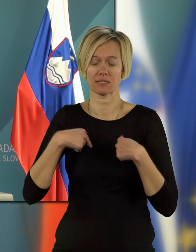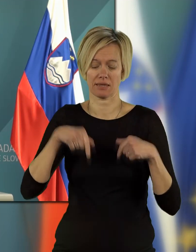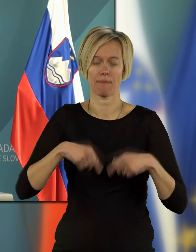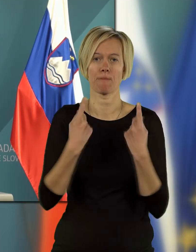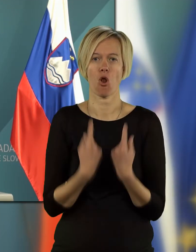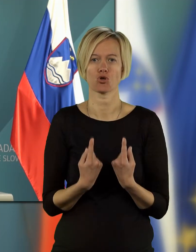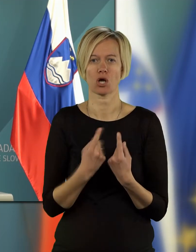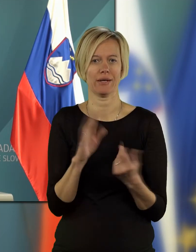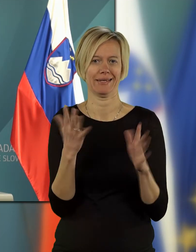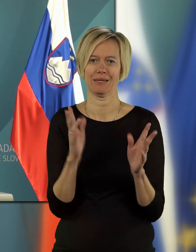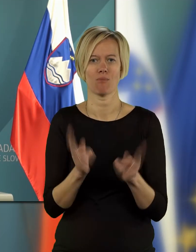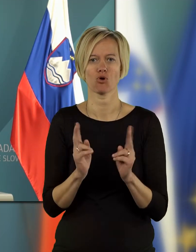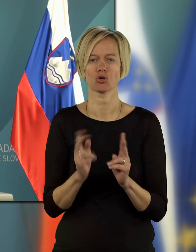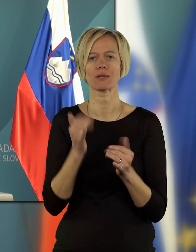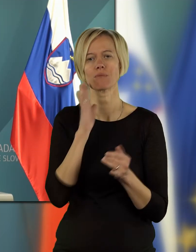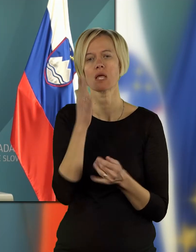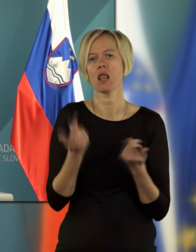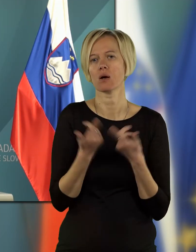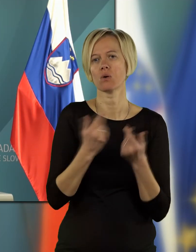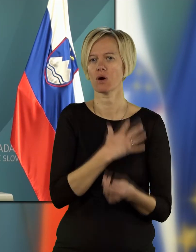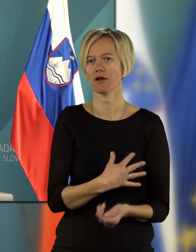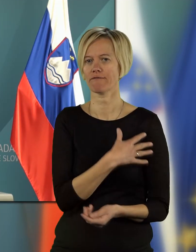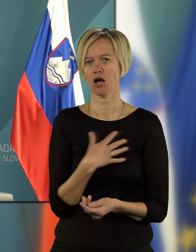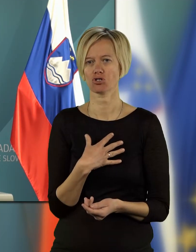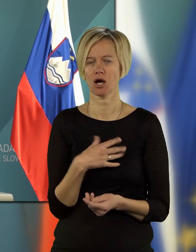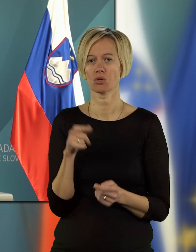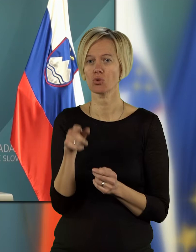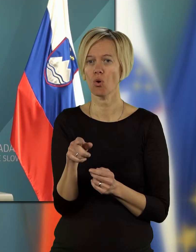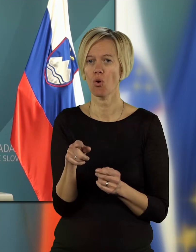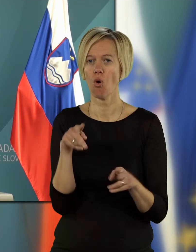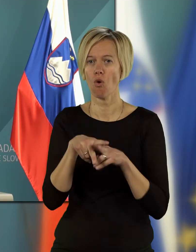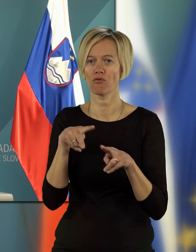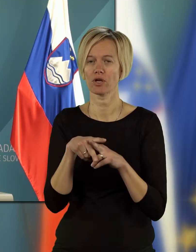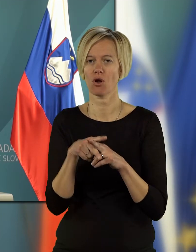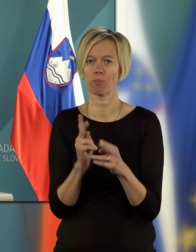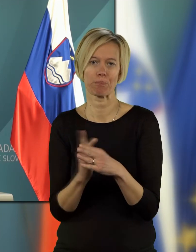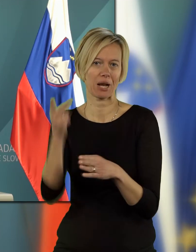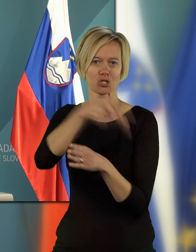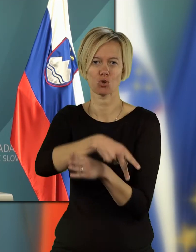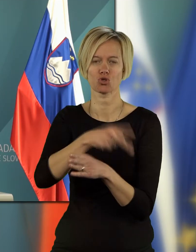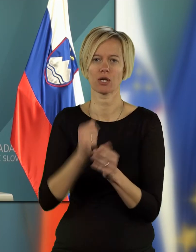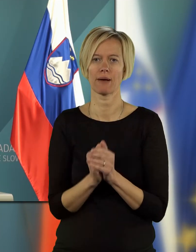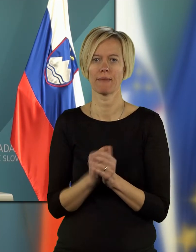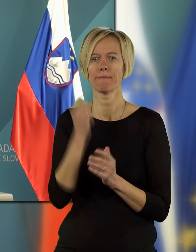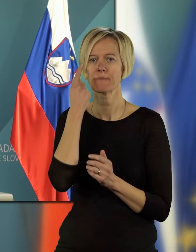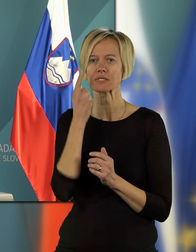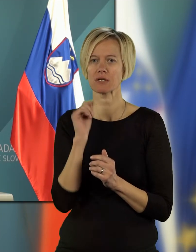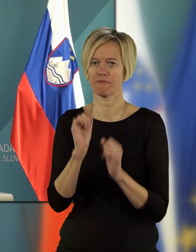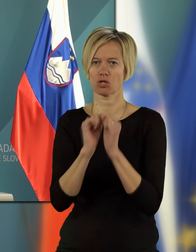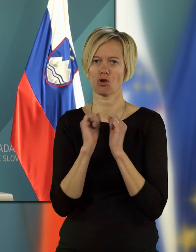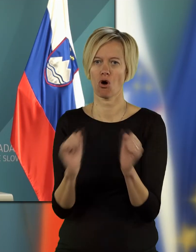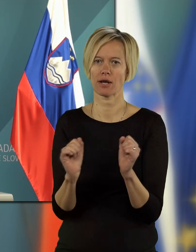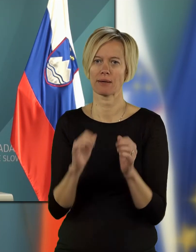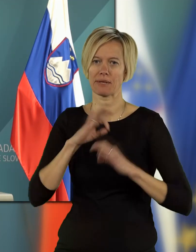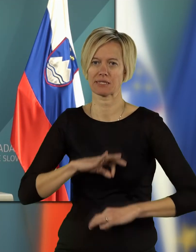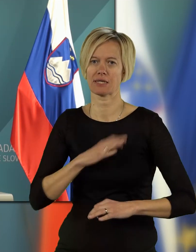tem položaju, ni možnosti, da bi lahko Hrvaška to oviro preskočila. Mislim,